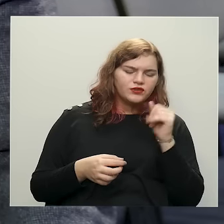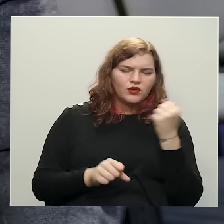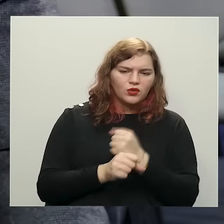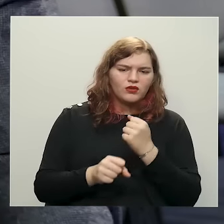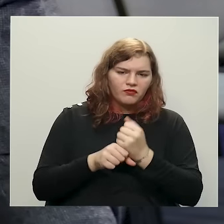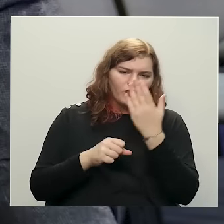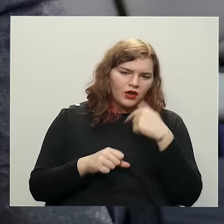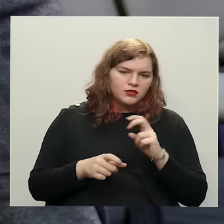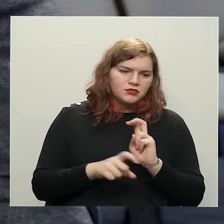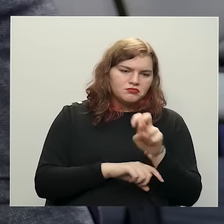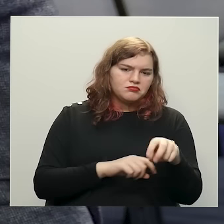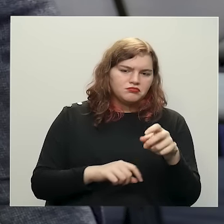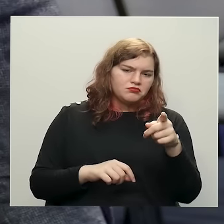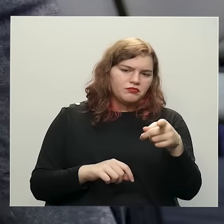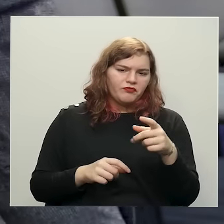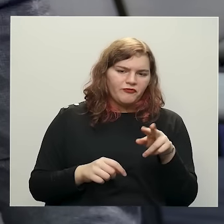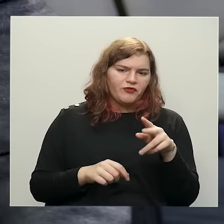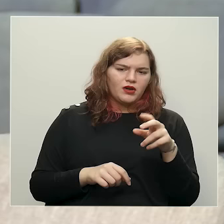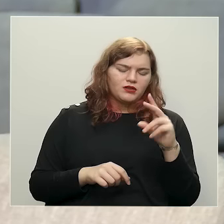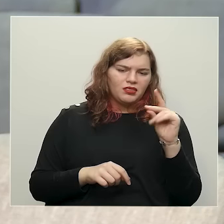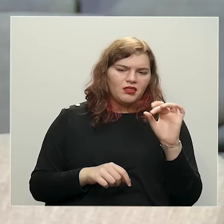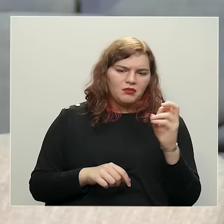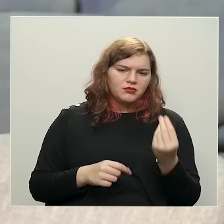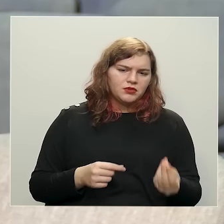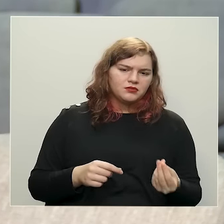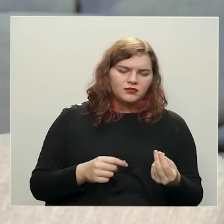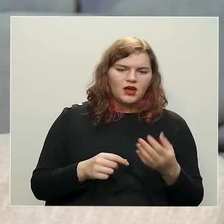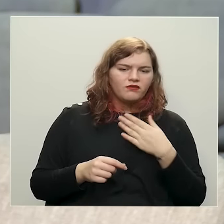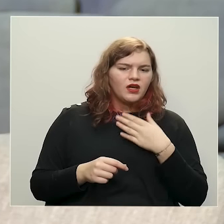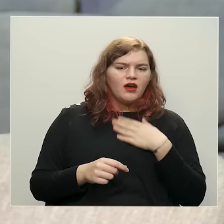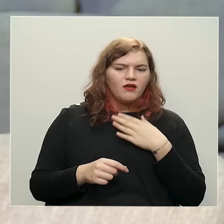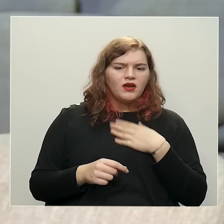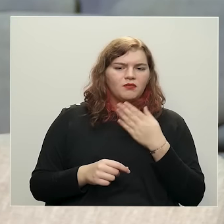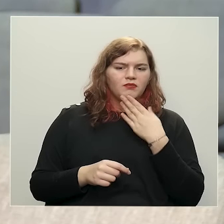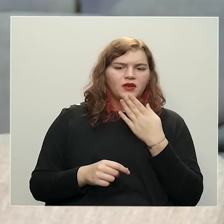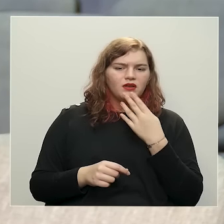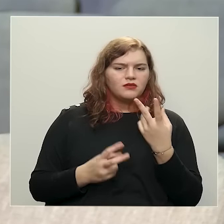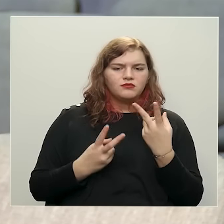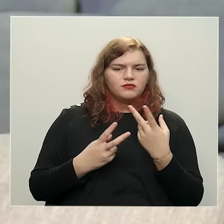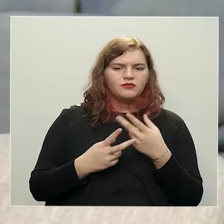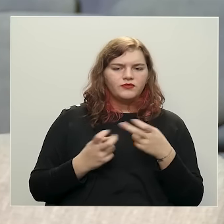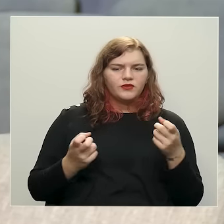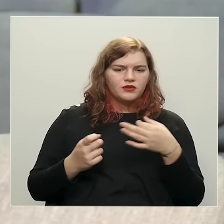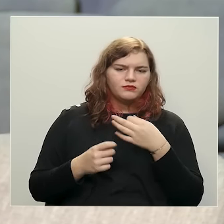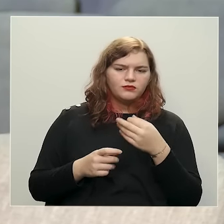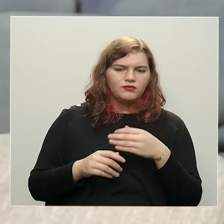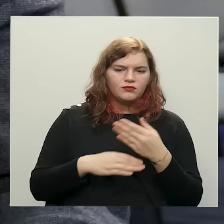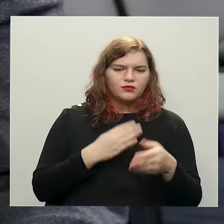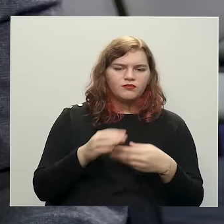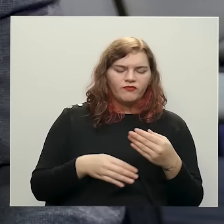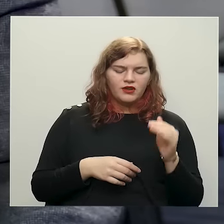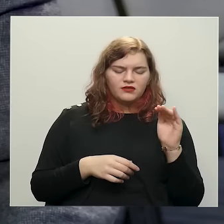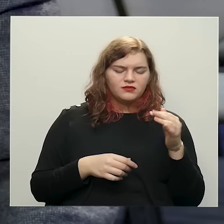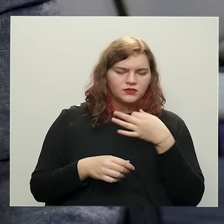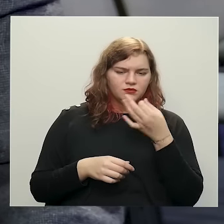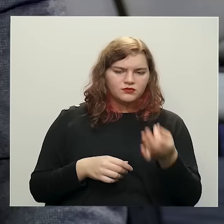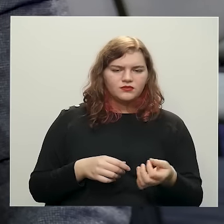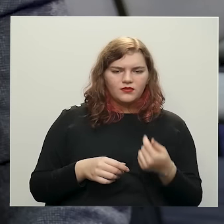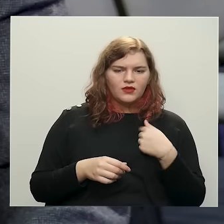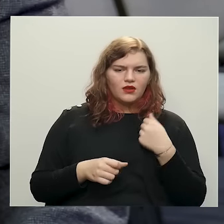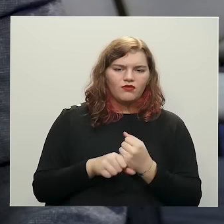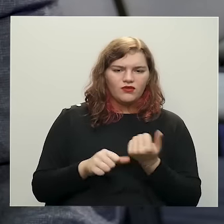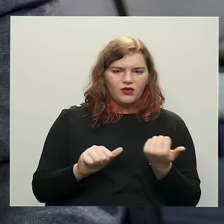Păi zic, mă duc la fratele Demeter, că el ne-a chemat. Aveați păcate nemărturisite? Da. Pe aici, acum urmează. Păi